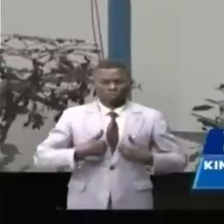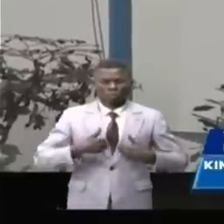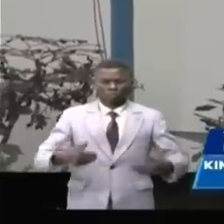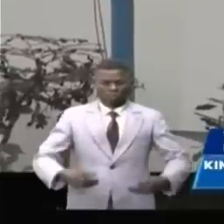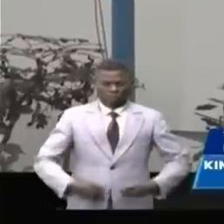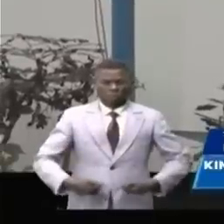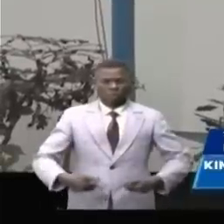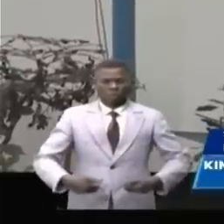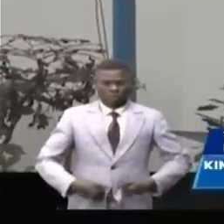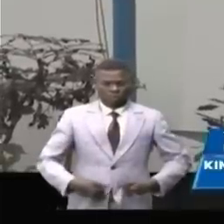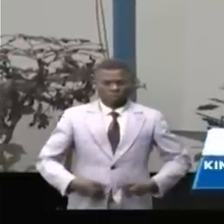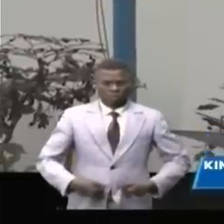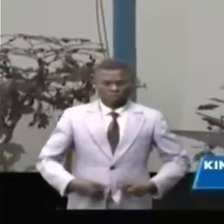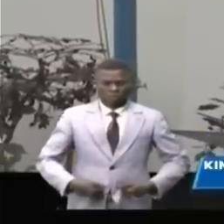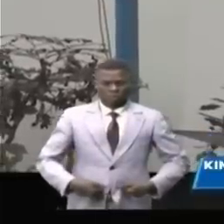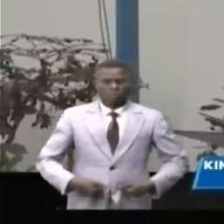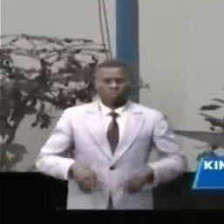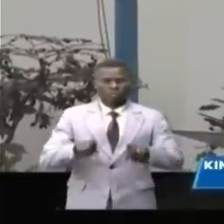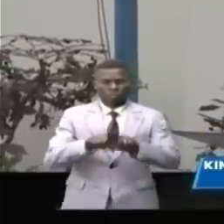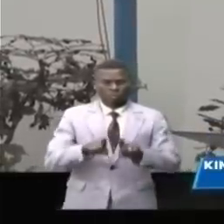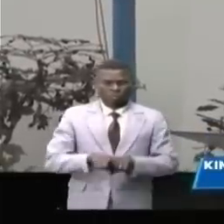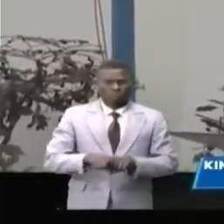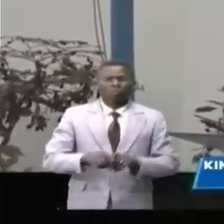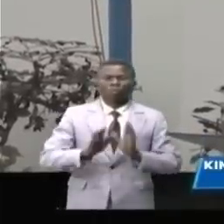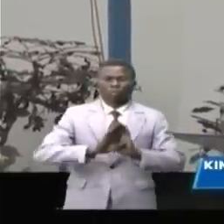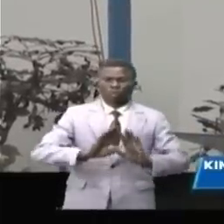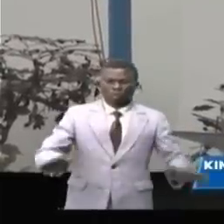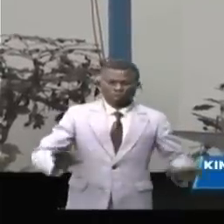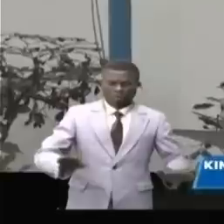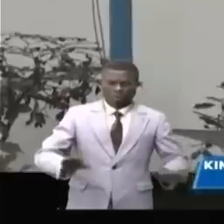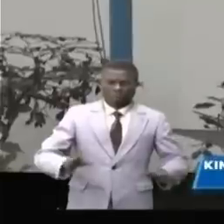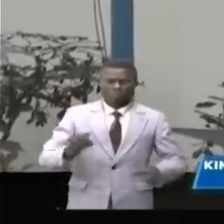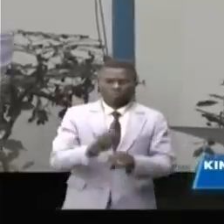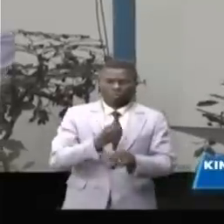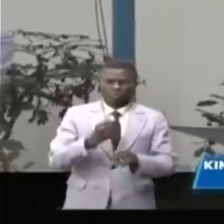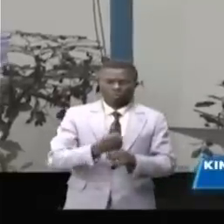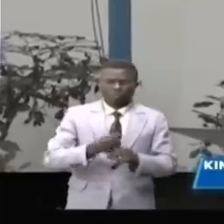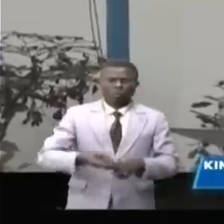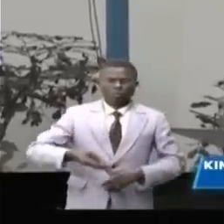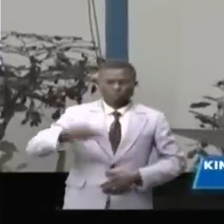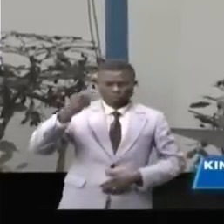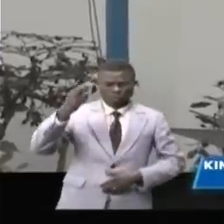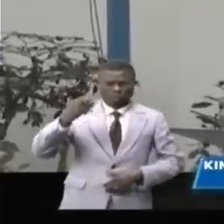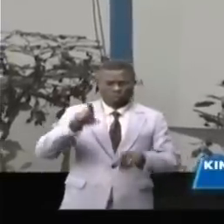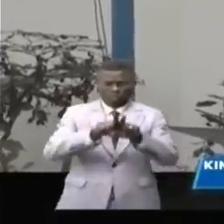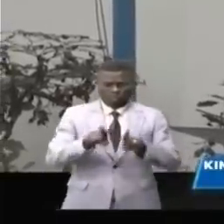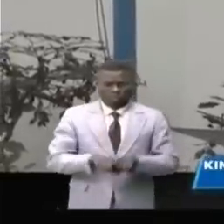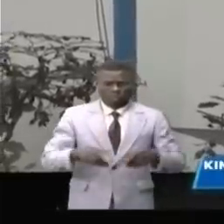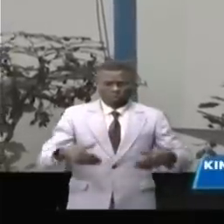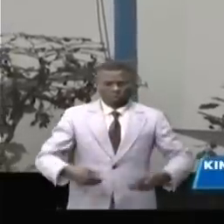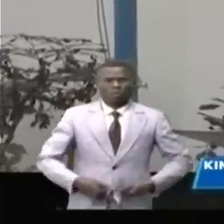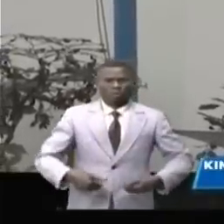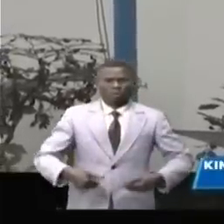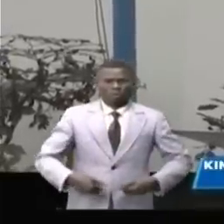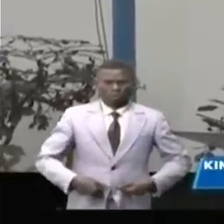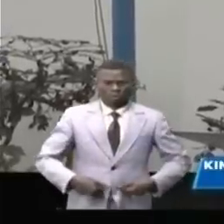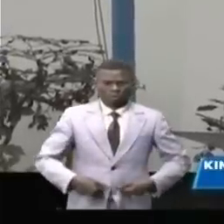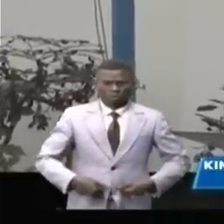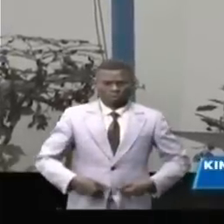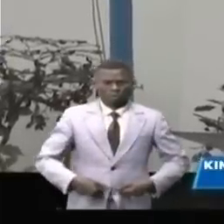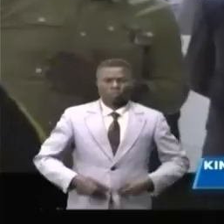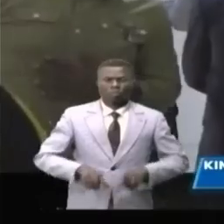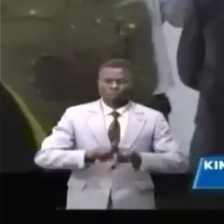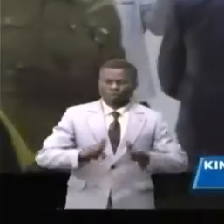jeunesse aussi talentueuse, mais également une jeunesse